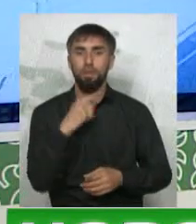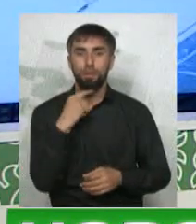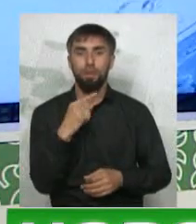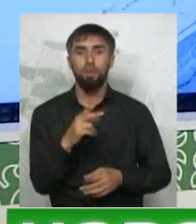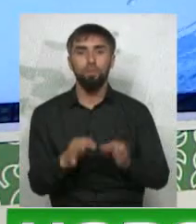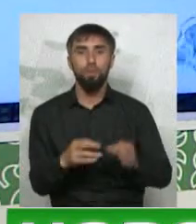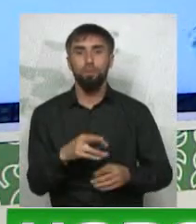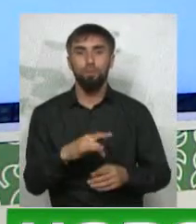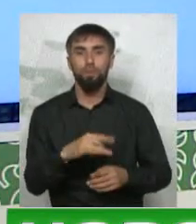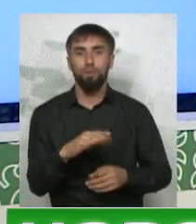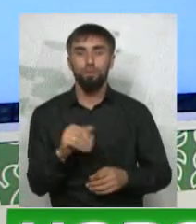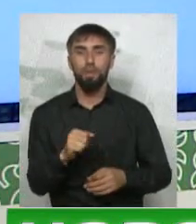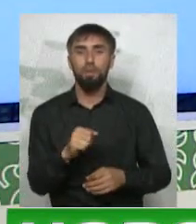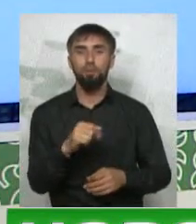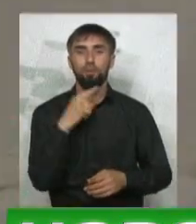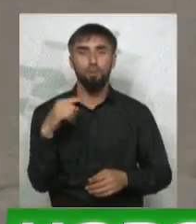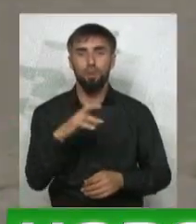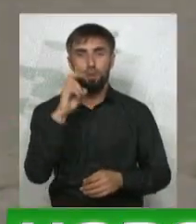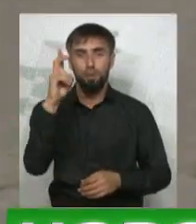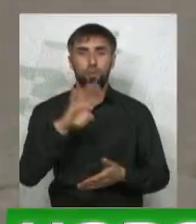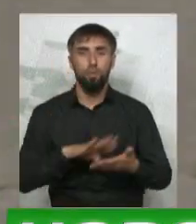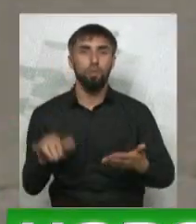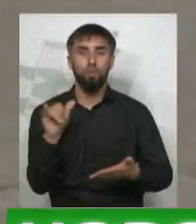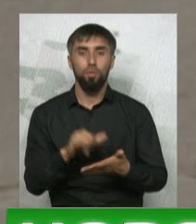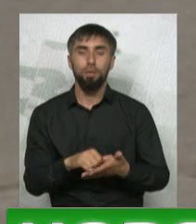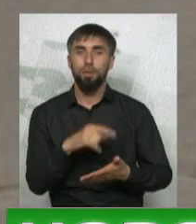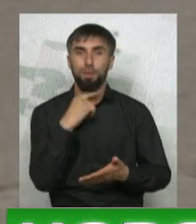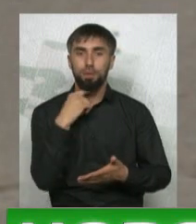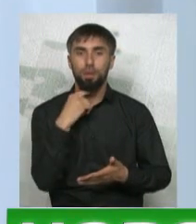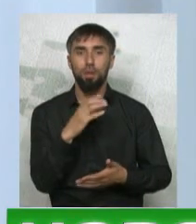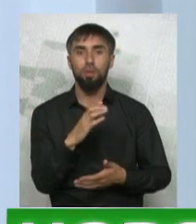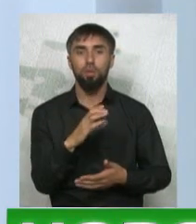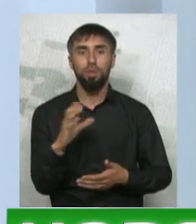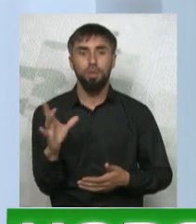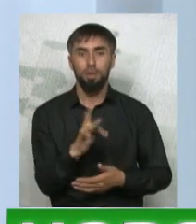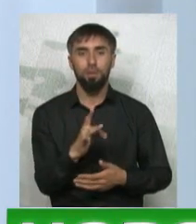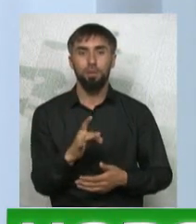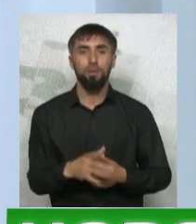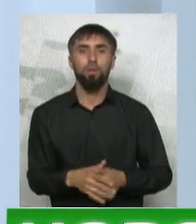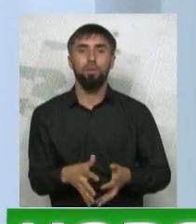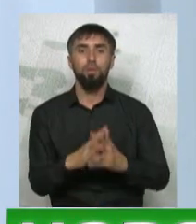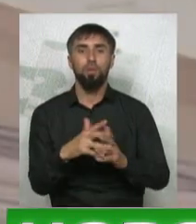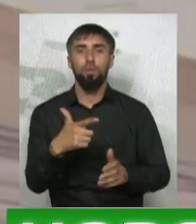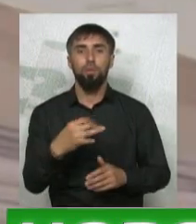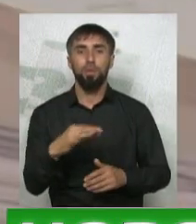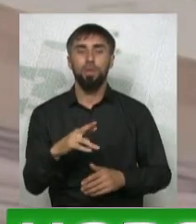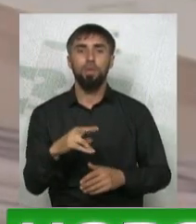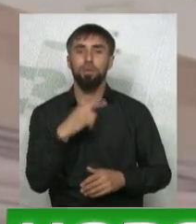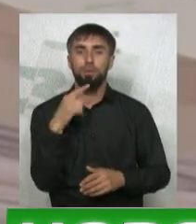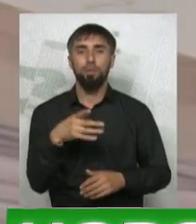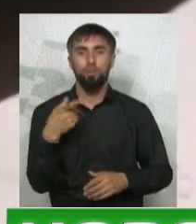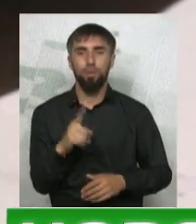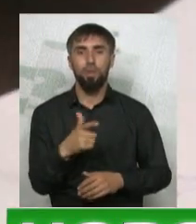к судопроизводству Российской империи После установления в Ингушетии Советской власти и образование горской Республики был создан